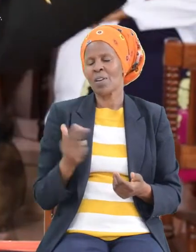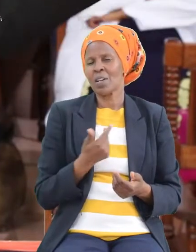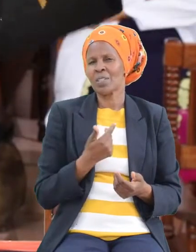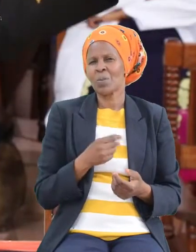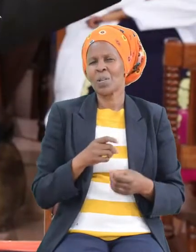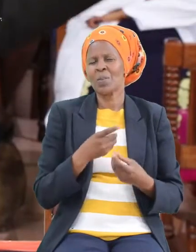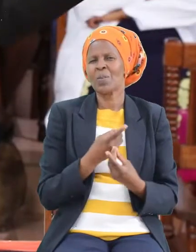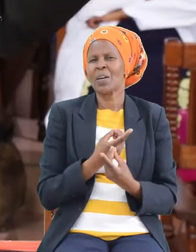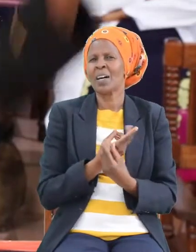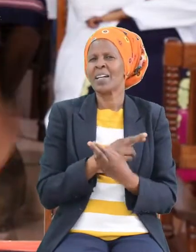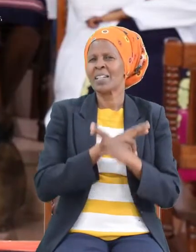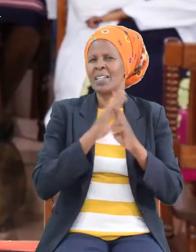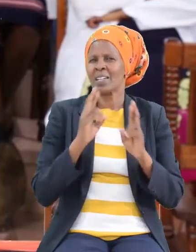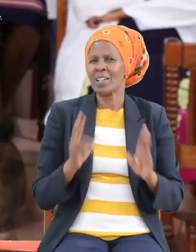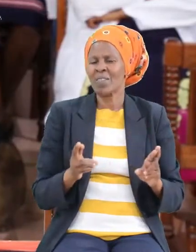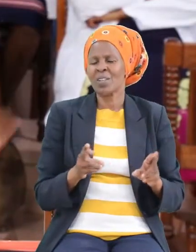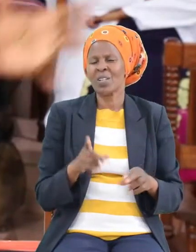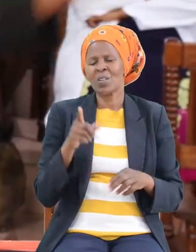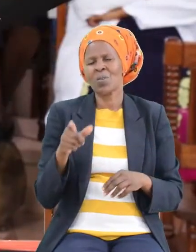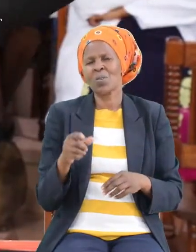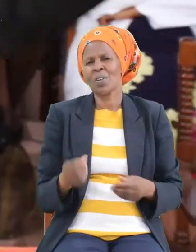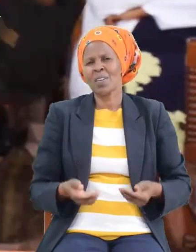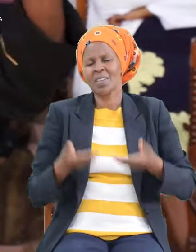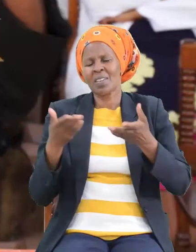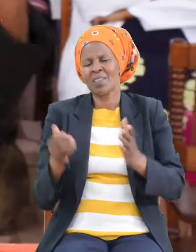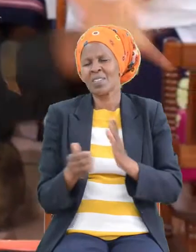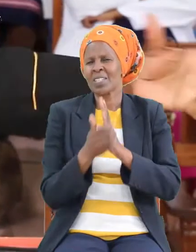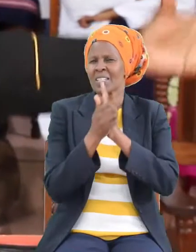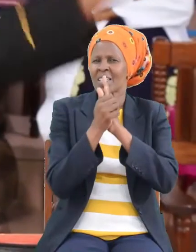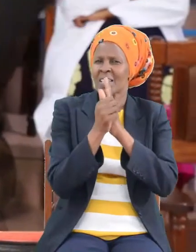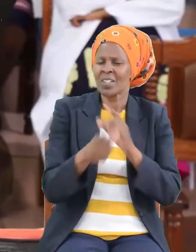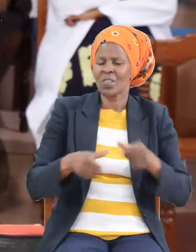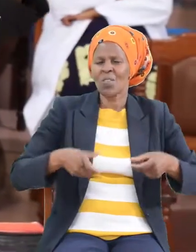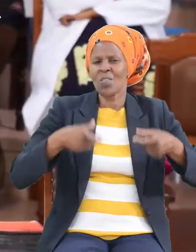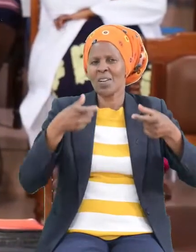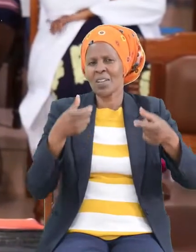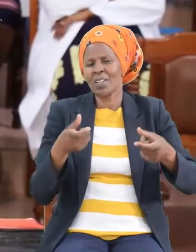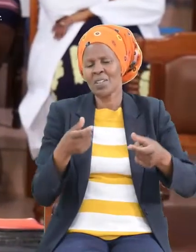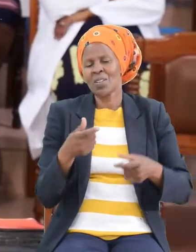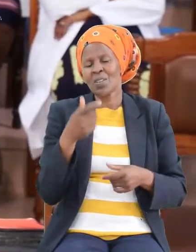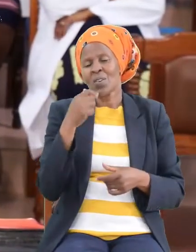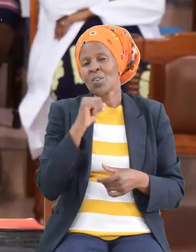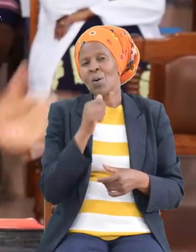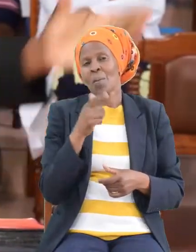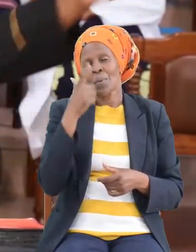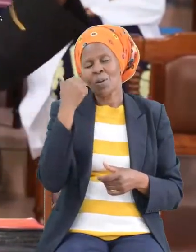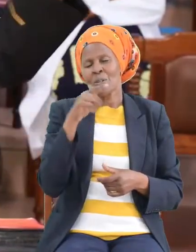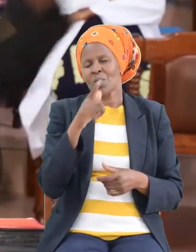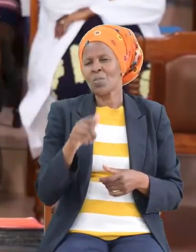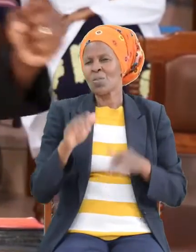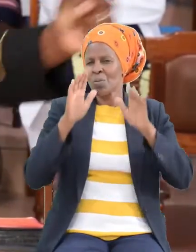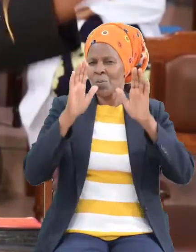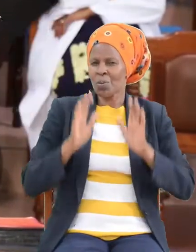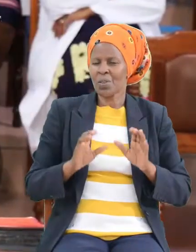wewe unastahili kuokolewa. Ukipewa kipawa fulani sio kwa sababu wewe unastahili. Ukiwa na